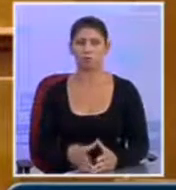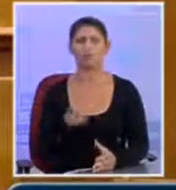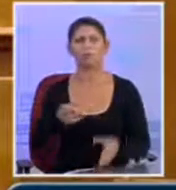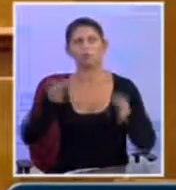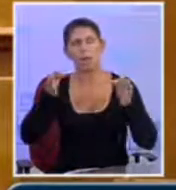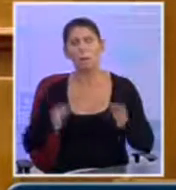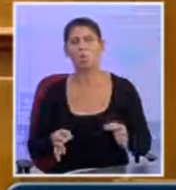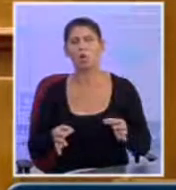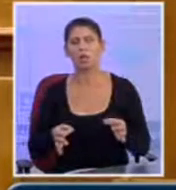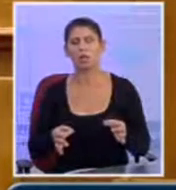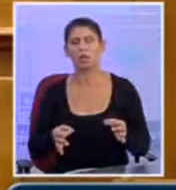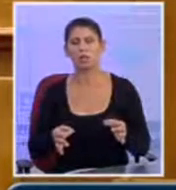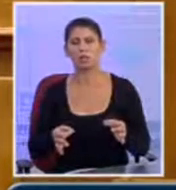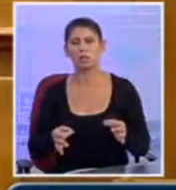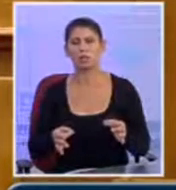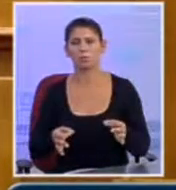απόλυτα